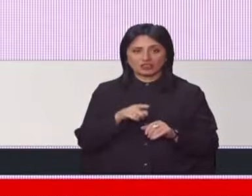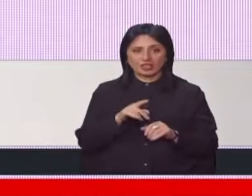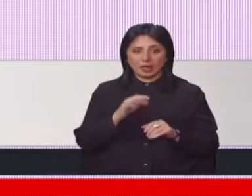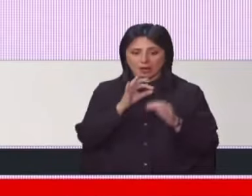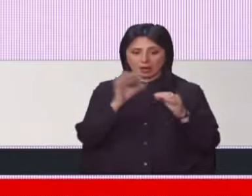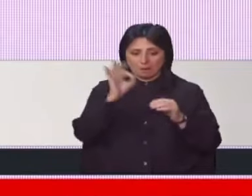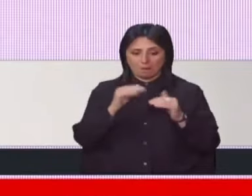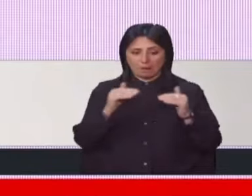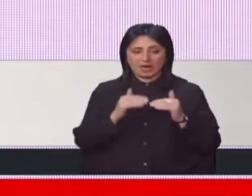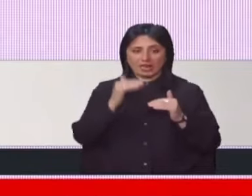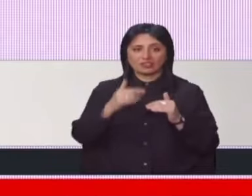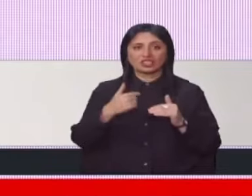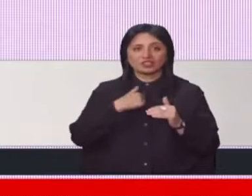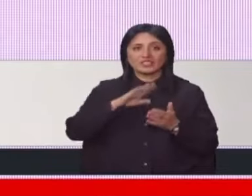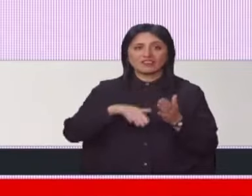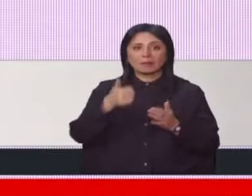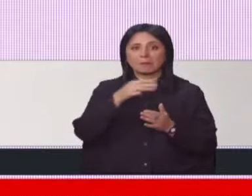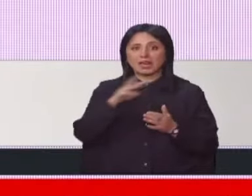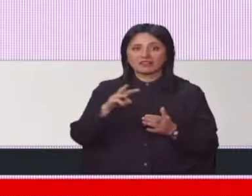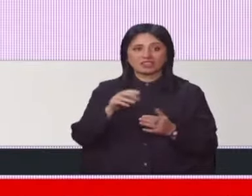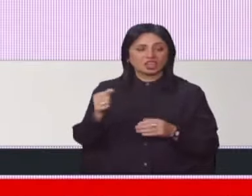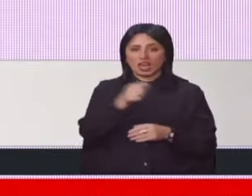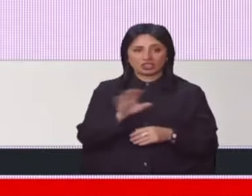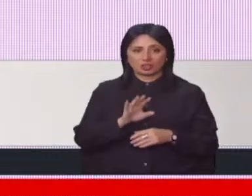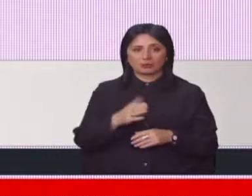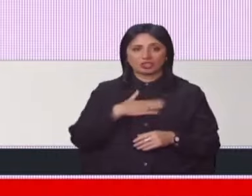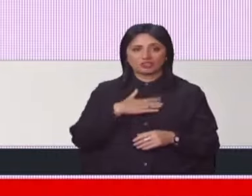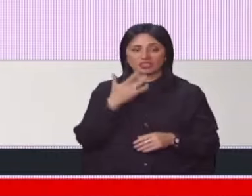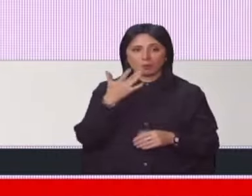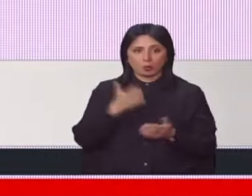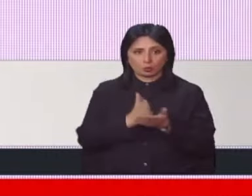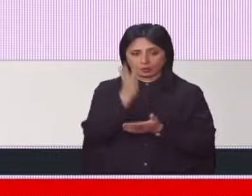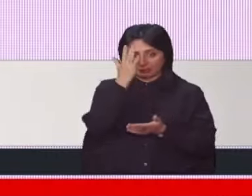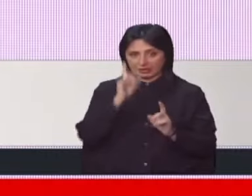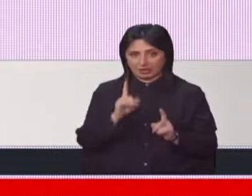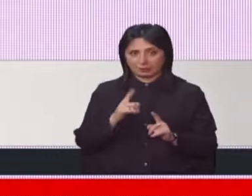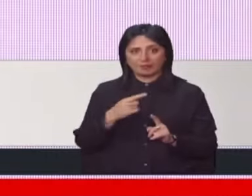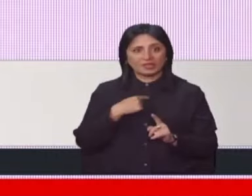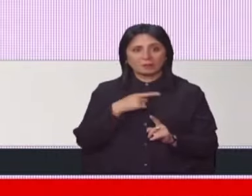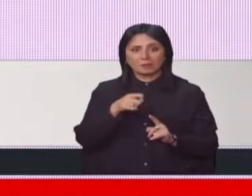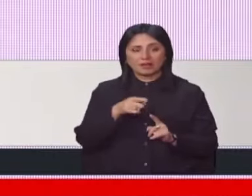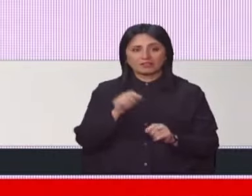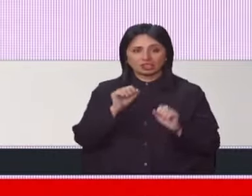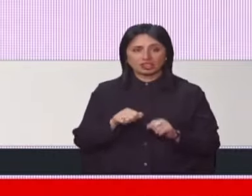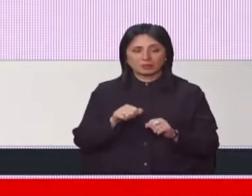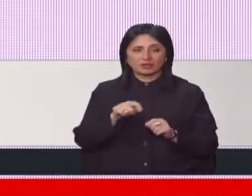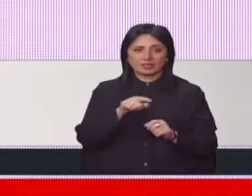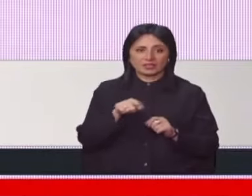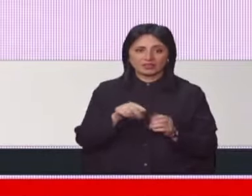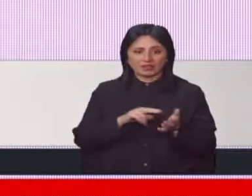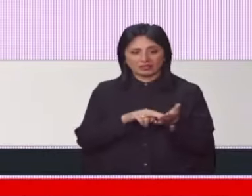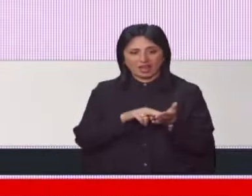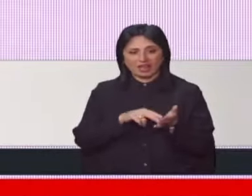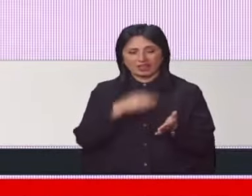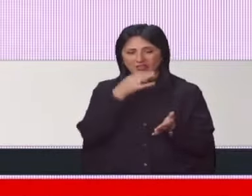ბარიერი გადავლახოთ არამედ რომ ჩვენს გარეშე პრემიერ-მინისტრი არ ინიშნებოდეს ეს არის ჩვენი პოლიტიკური მიზანი მე არ შევალკ მარჩელობაში იმაში რა